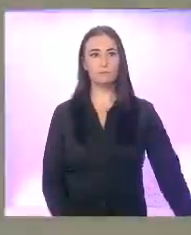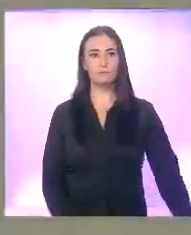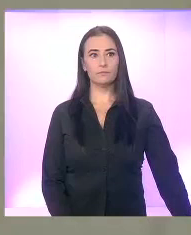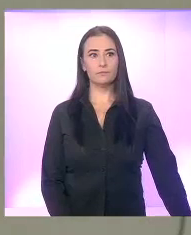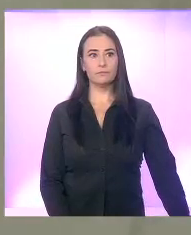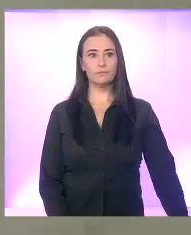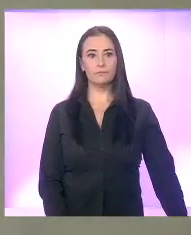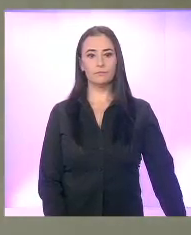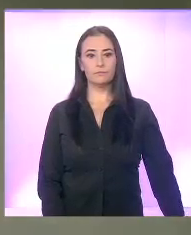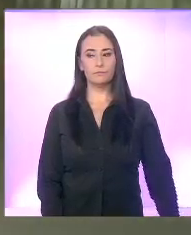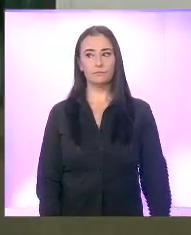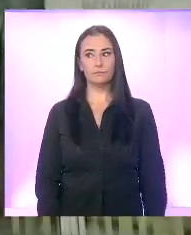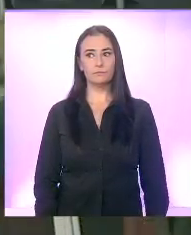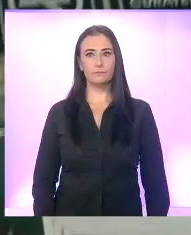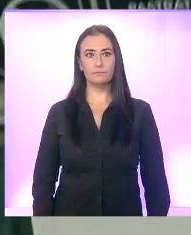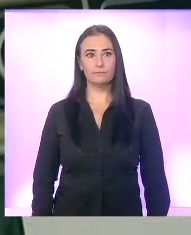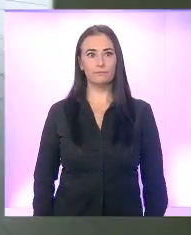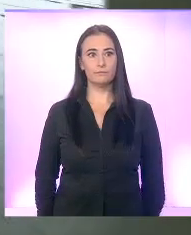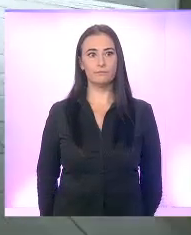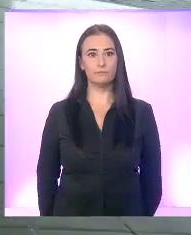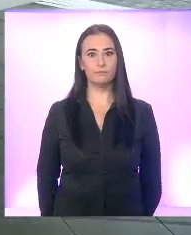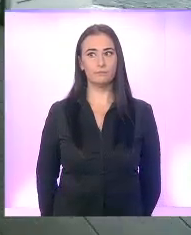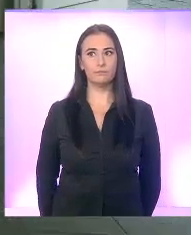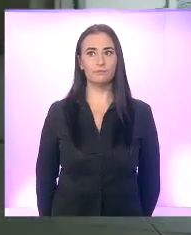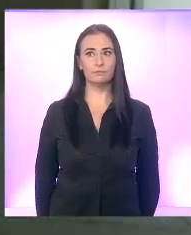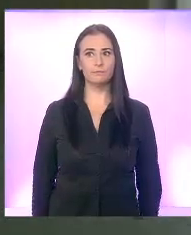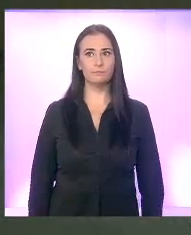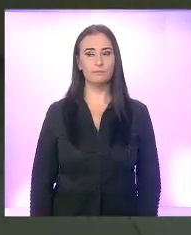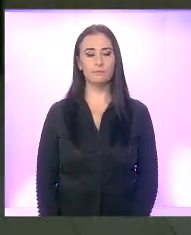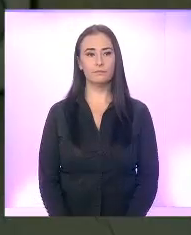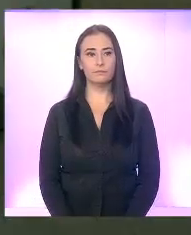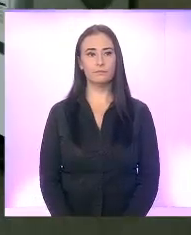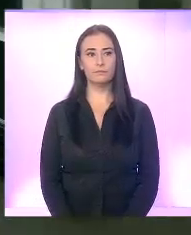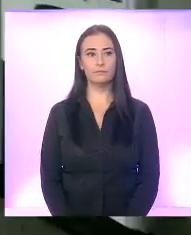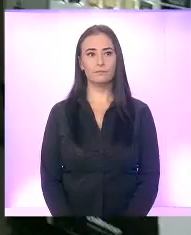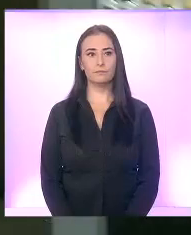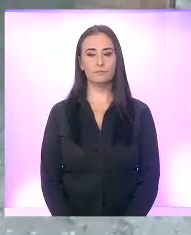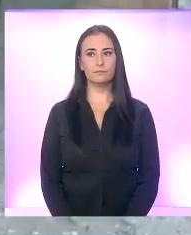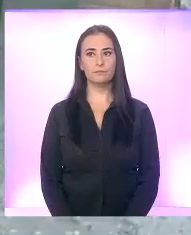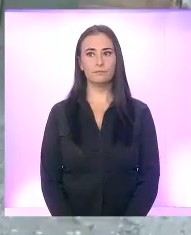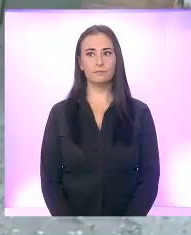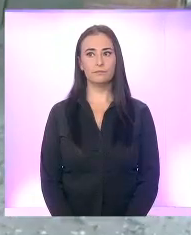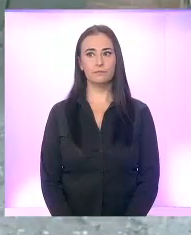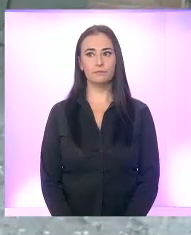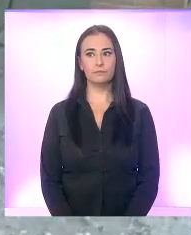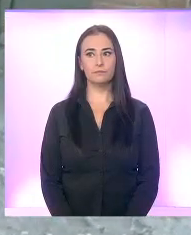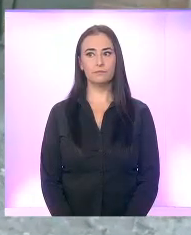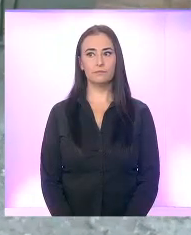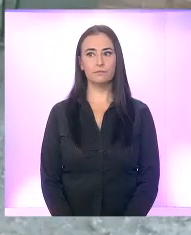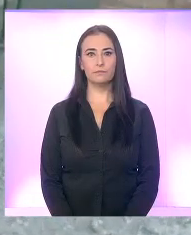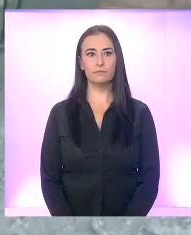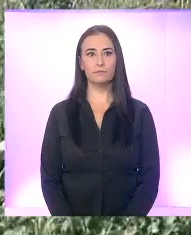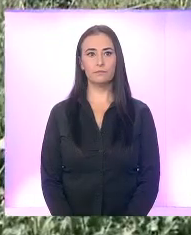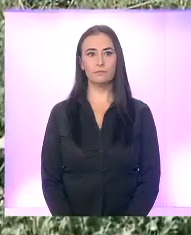puțin. Într-adevăr, România în ultimii 30 de ani, spune chiar în Planul Național de Redresare și Reziliență, prin care s-au acordat aproape